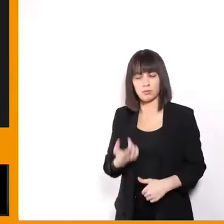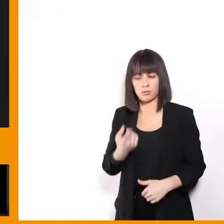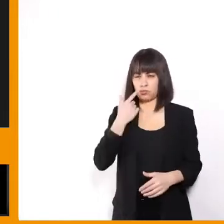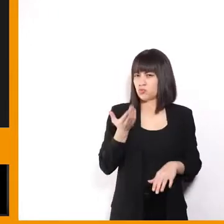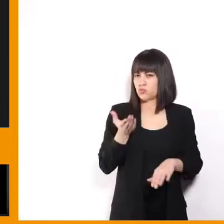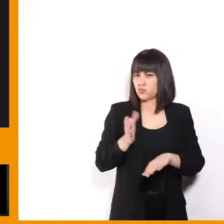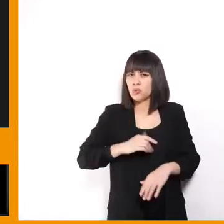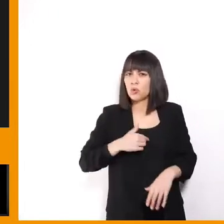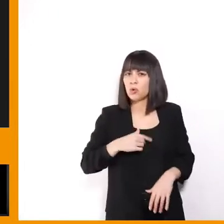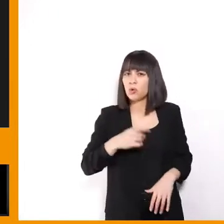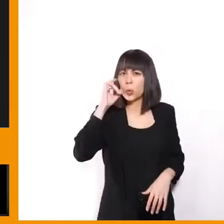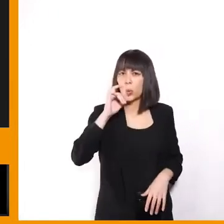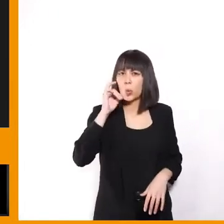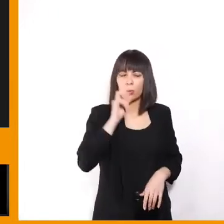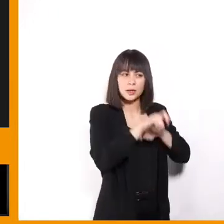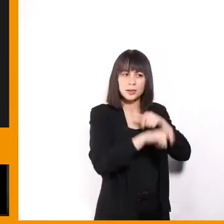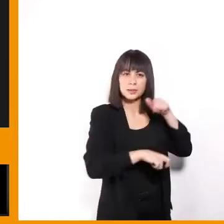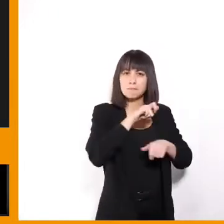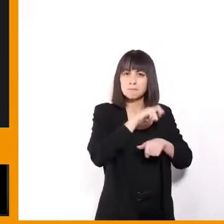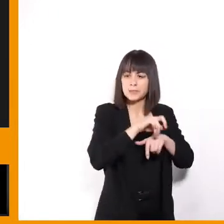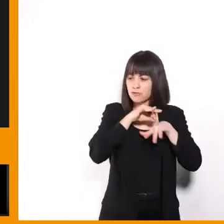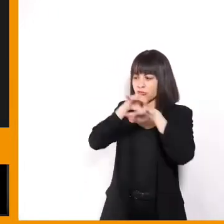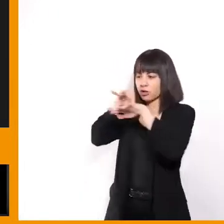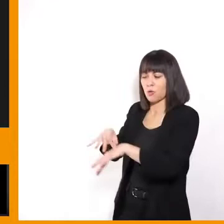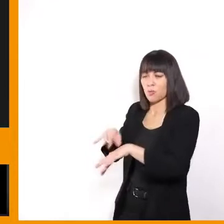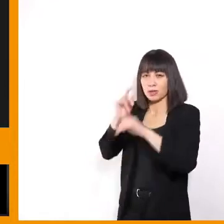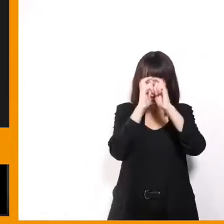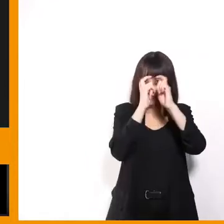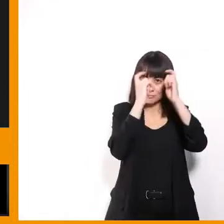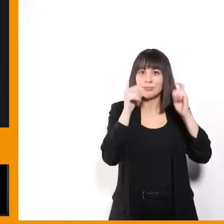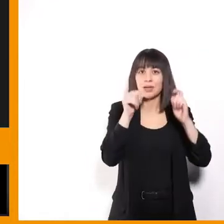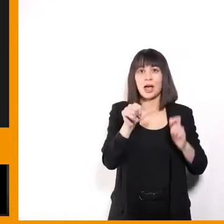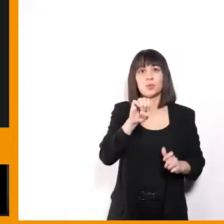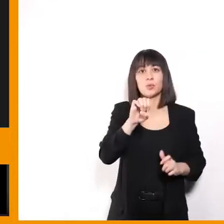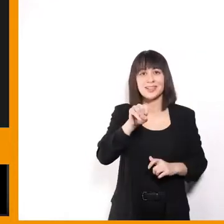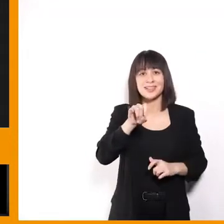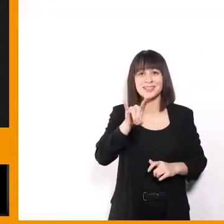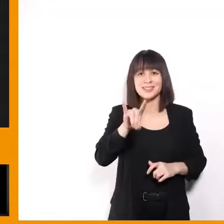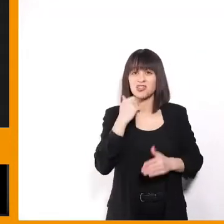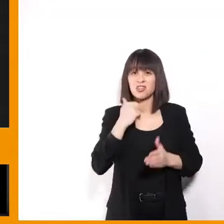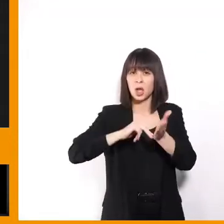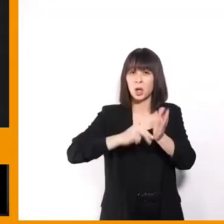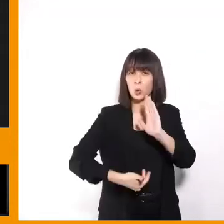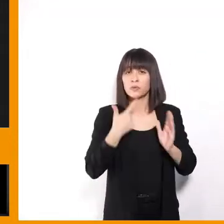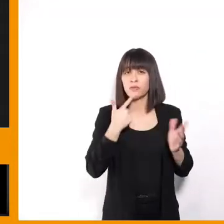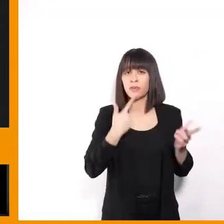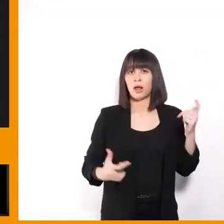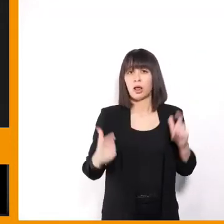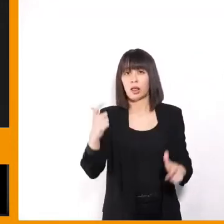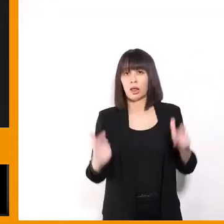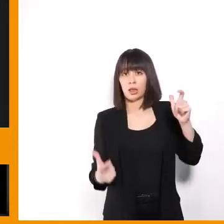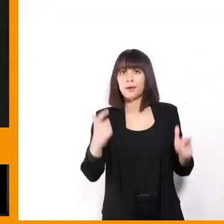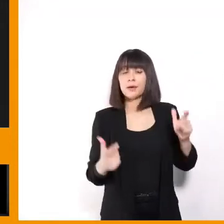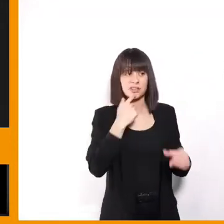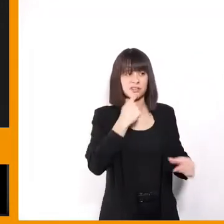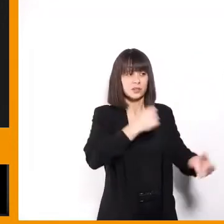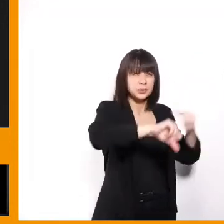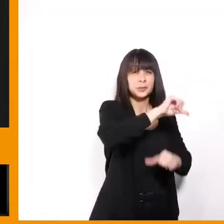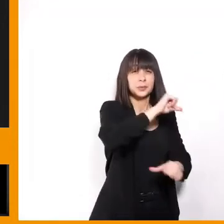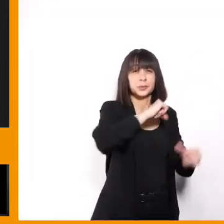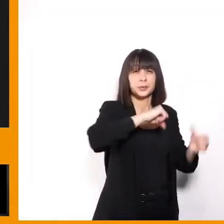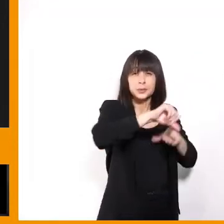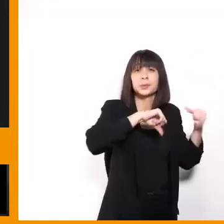accompagnants, les AESH, sont souvent sur des contrats précaires, avec beaucoup de turnover et un niveau de formation qui